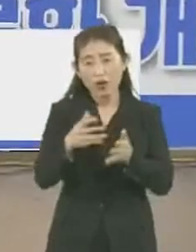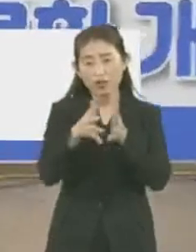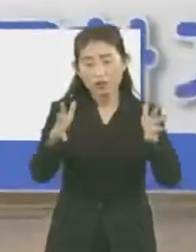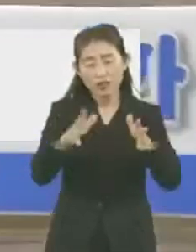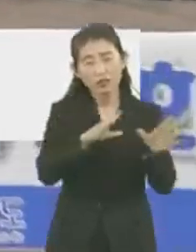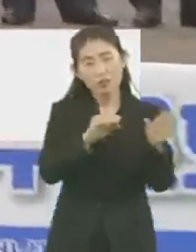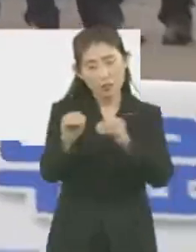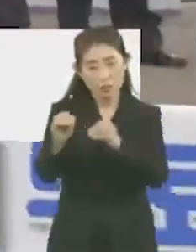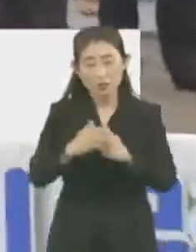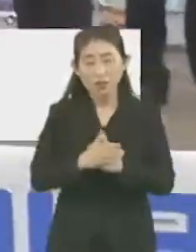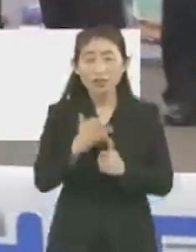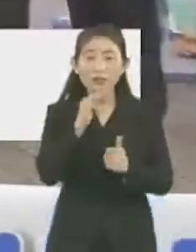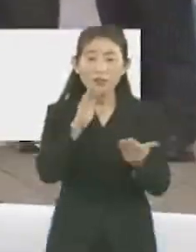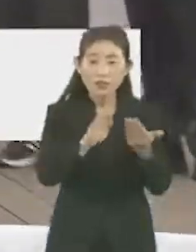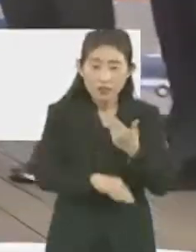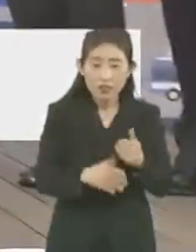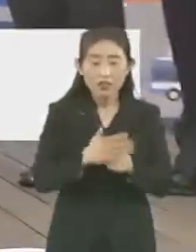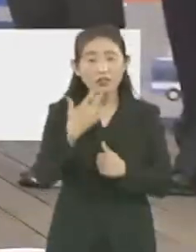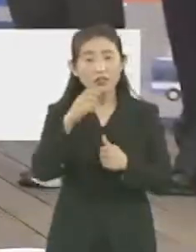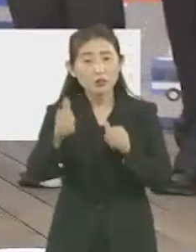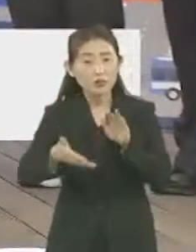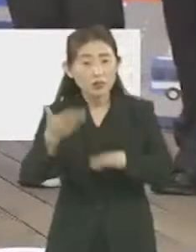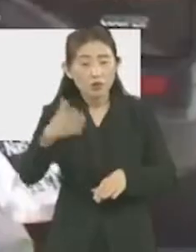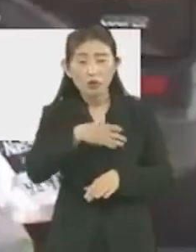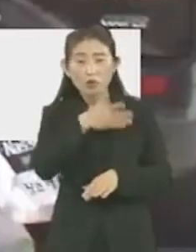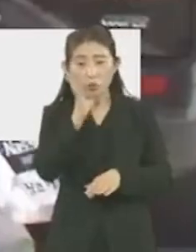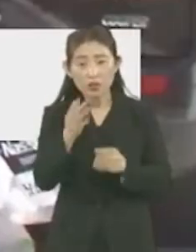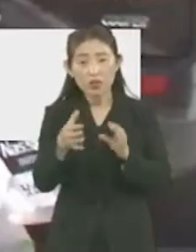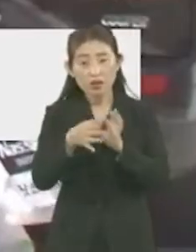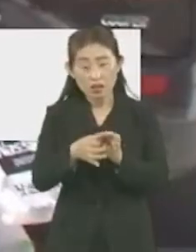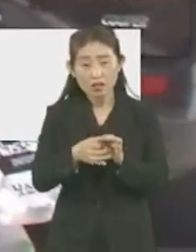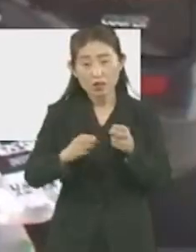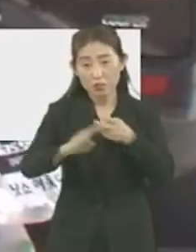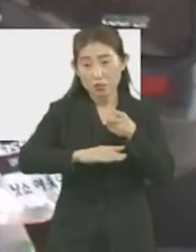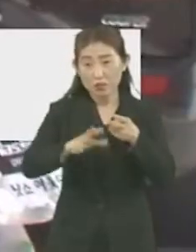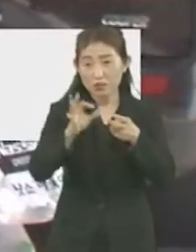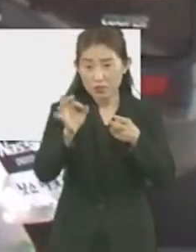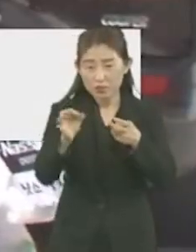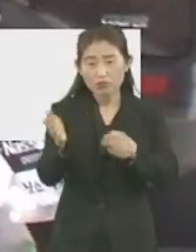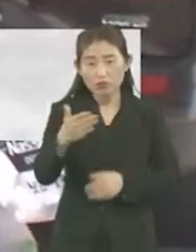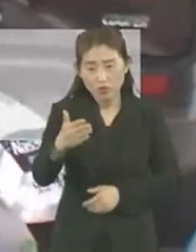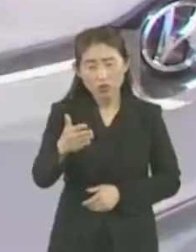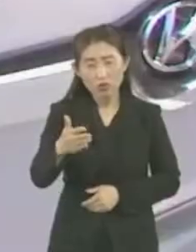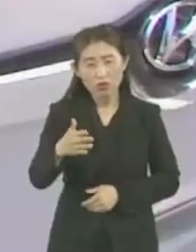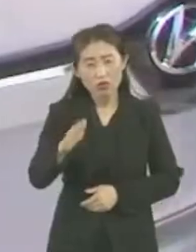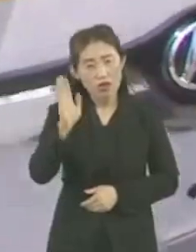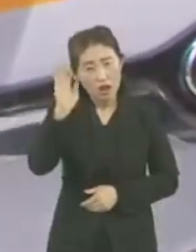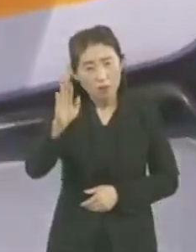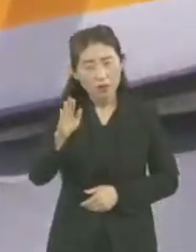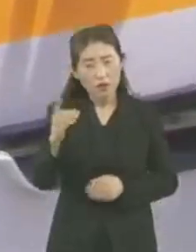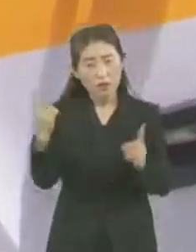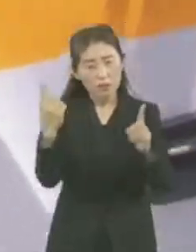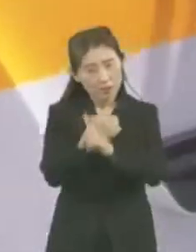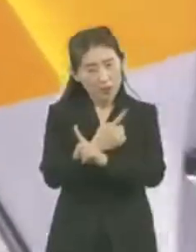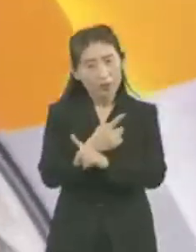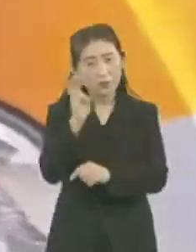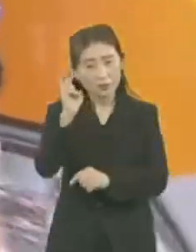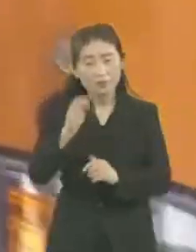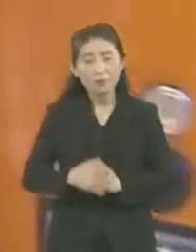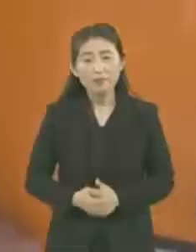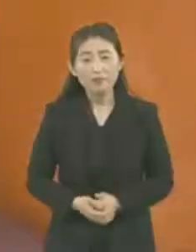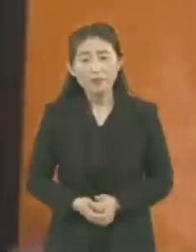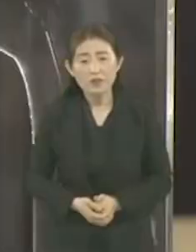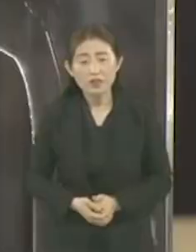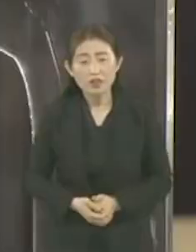확실하며 18세 이하와 75세 이상 노인에게 제공되는 무상교통은 추진 방식이 달라질 전망입니다.